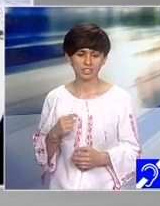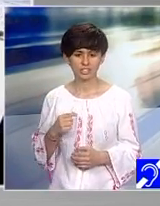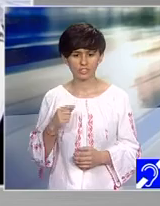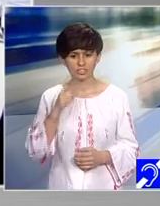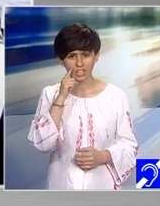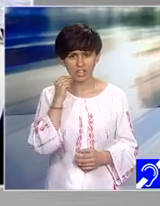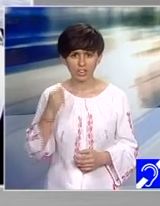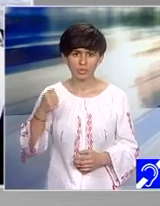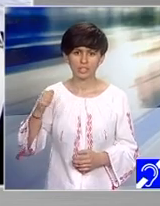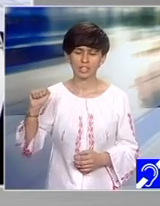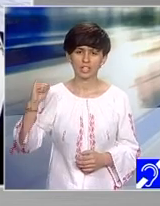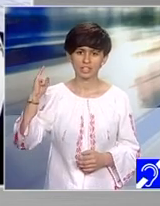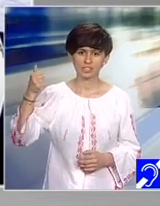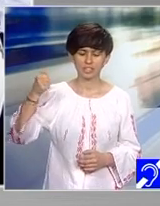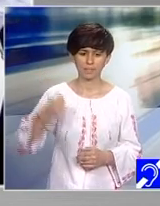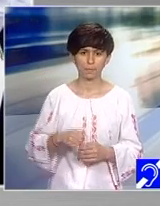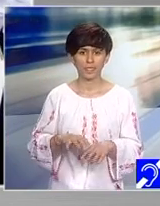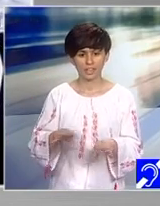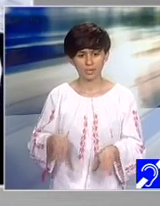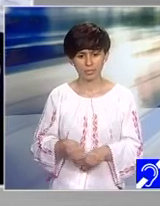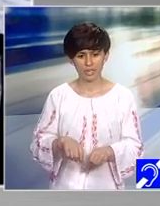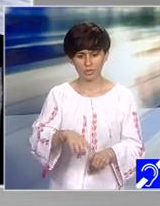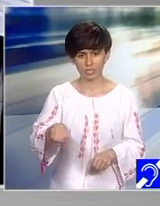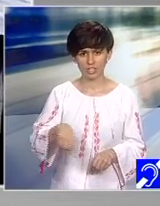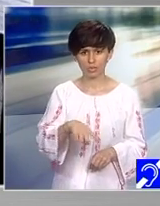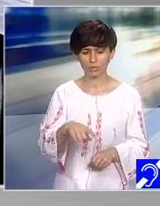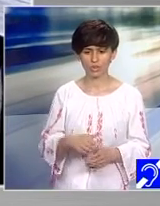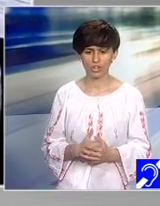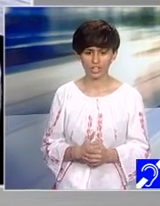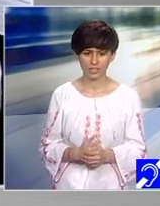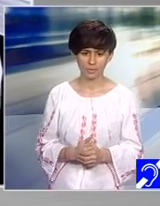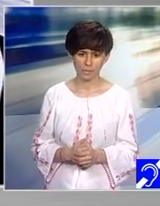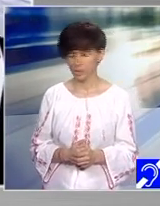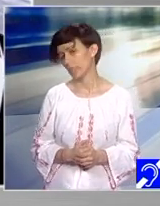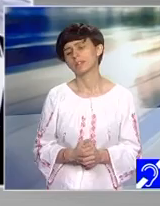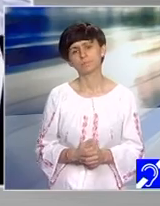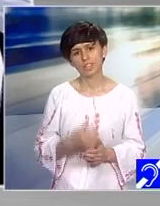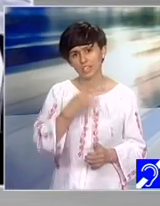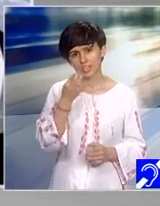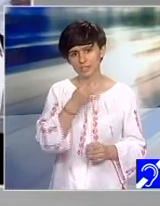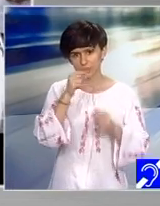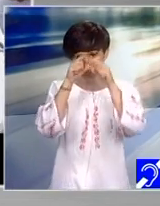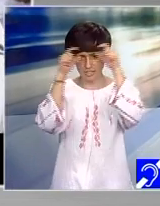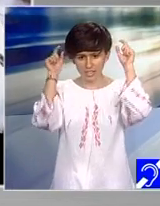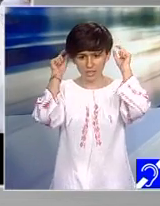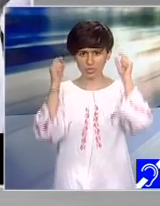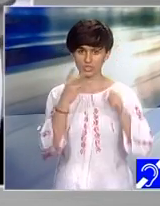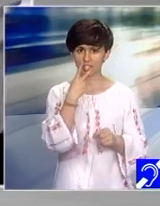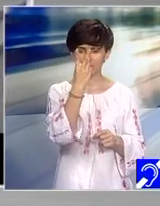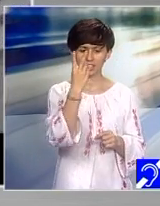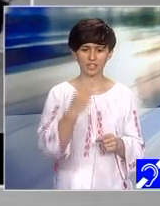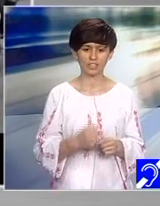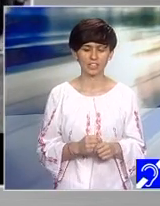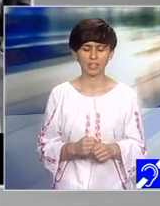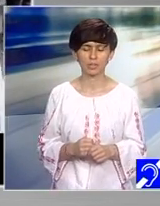ceva japonez, împreună cu noi, da. Uitați că spuneați de cununițe, da, aici o vedem cununițe. Pe